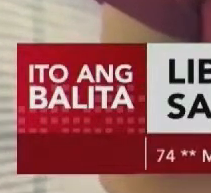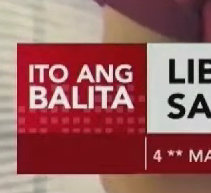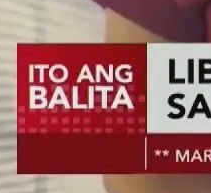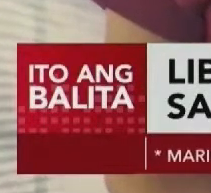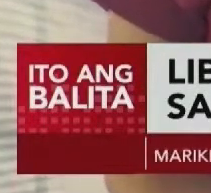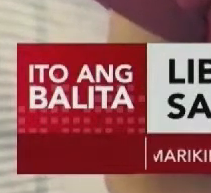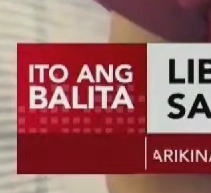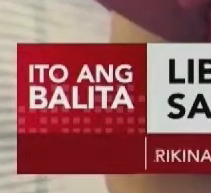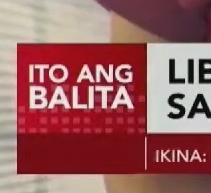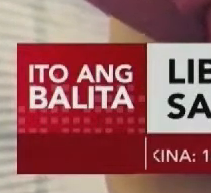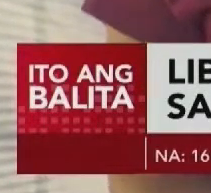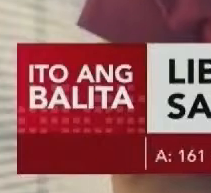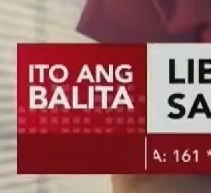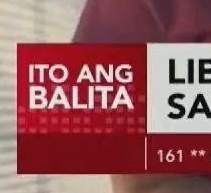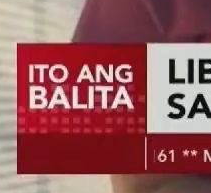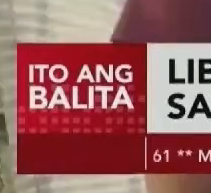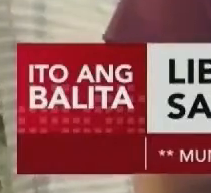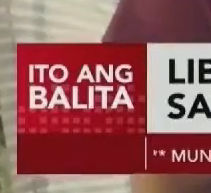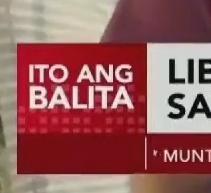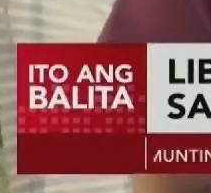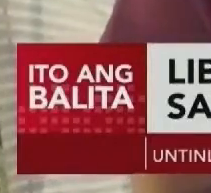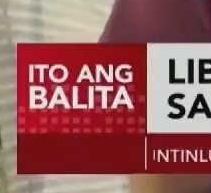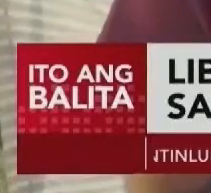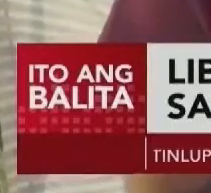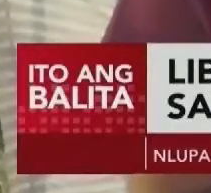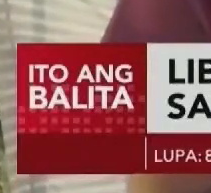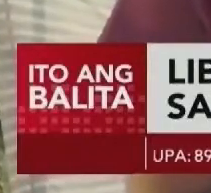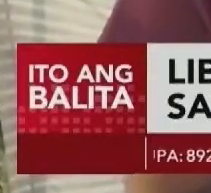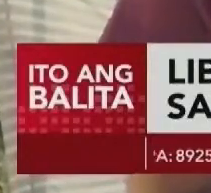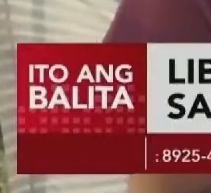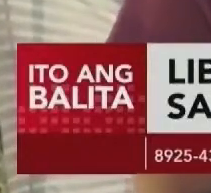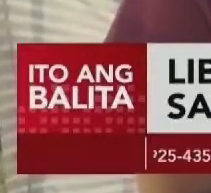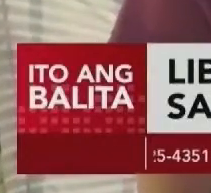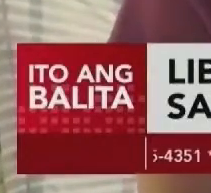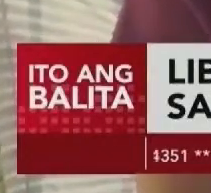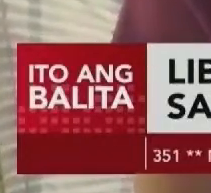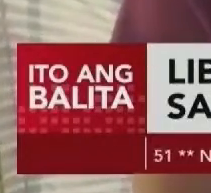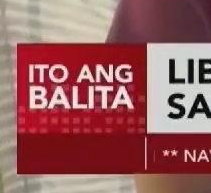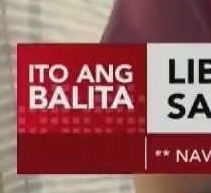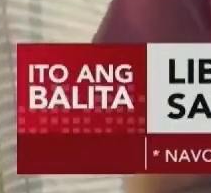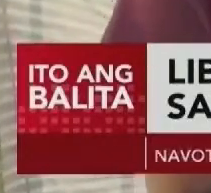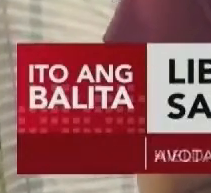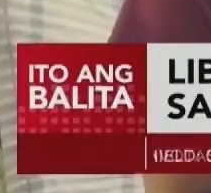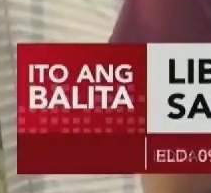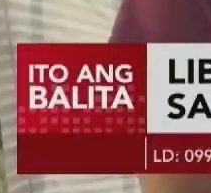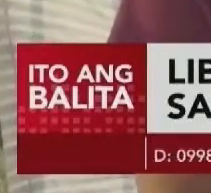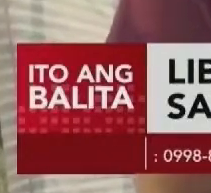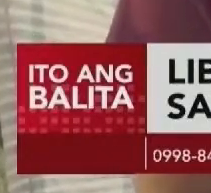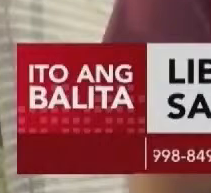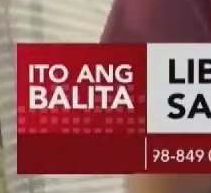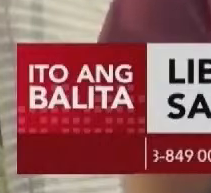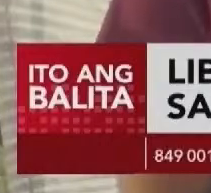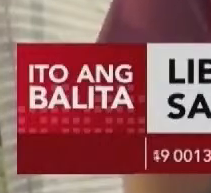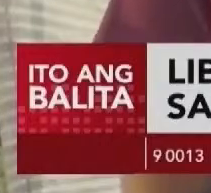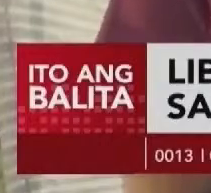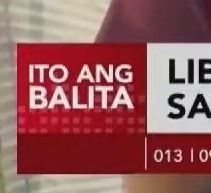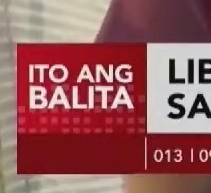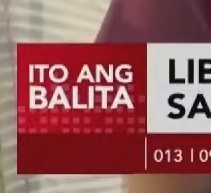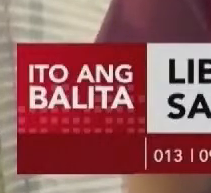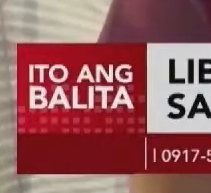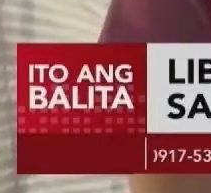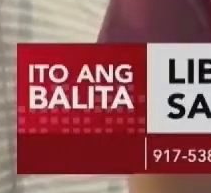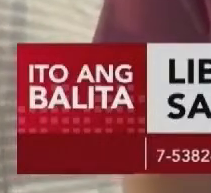na bagay, natulungan niyo po kami. May tao din talagang pinagbigay ng Diyos na tumutulong sa kapwa